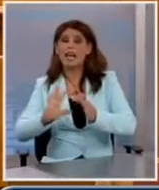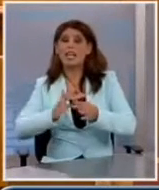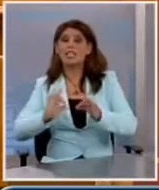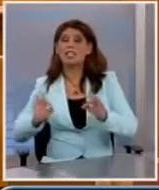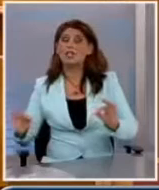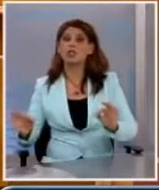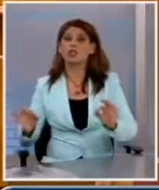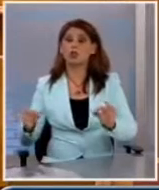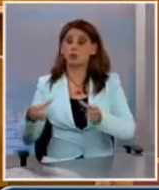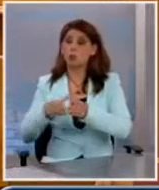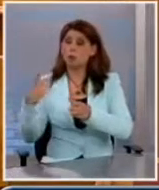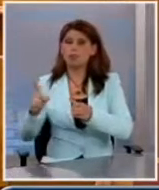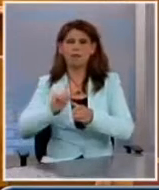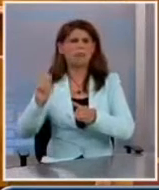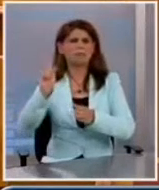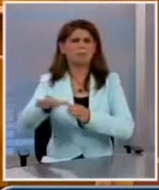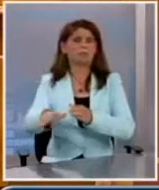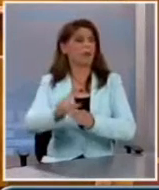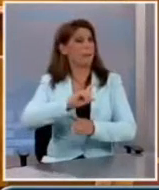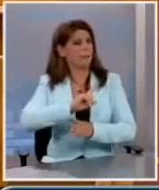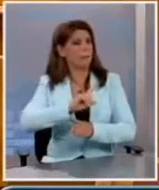την εξευτελίζετε. Αυτό έχω να σας πω.